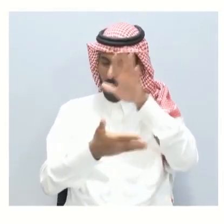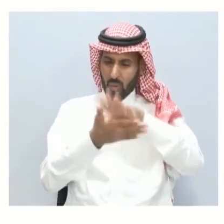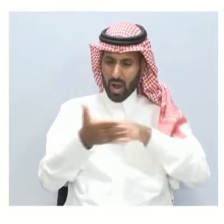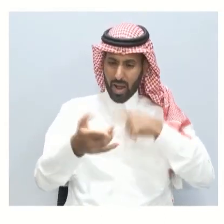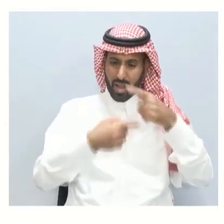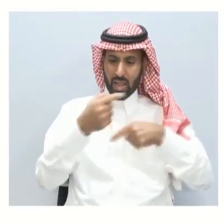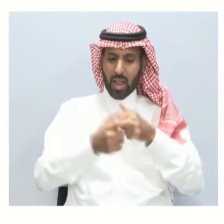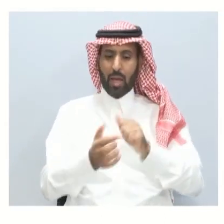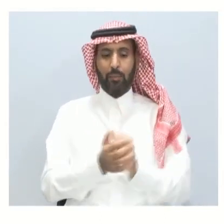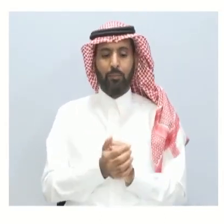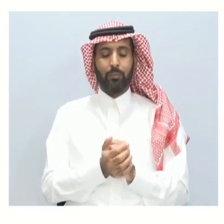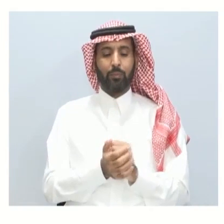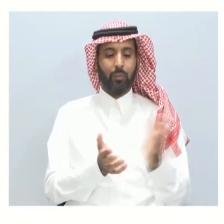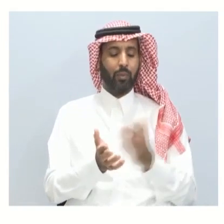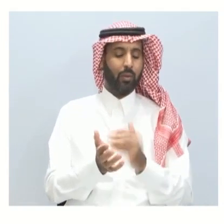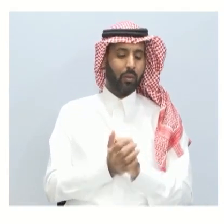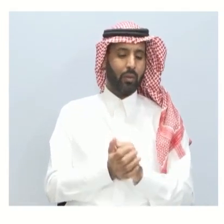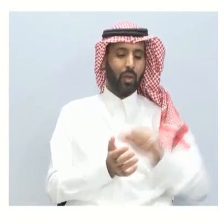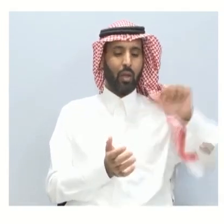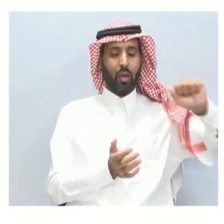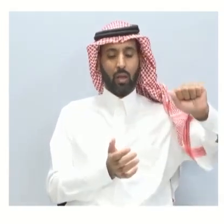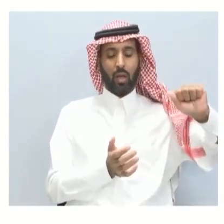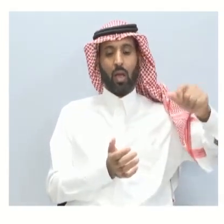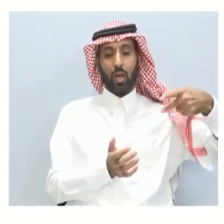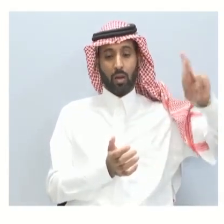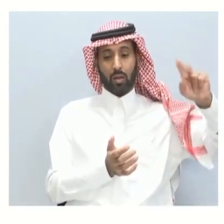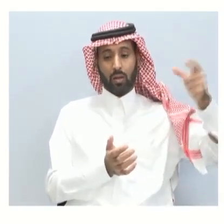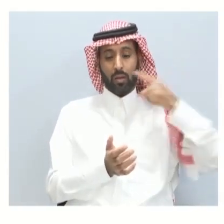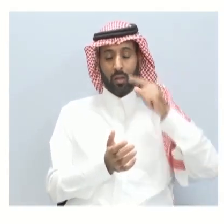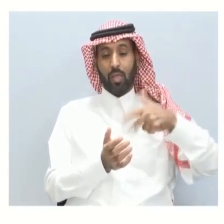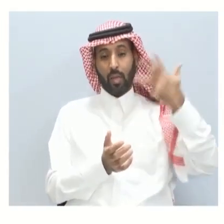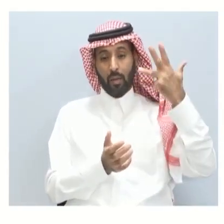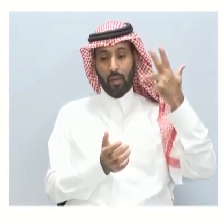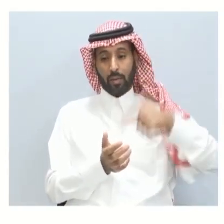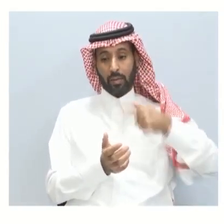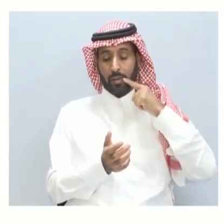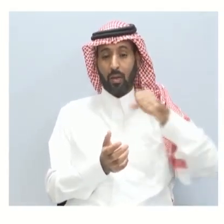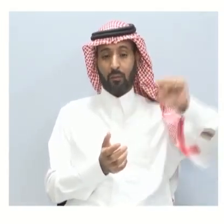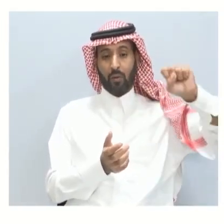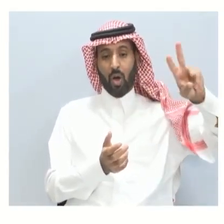يقع عنصر الجاليوم الجاليوم ارجون ثمانيه عشر فولس